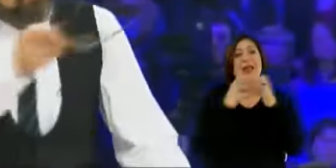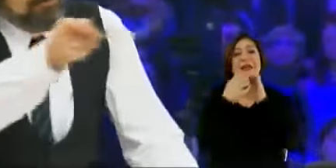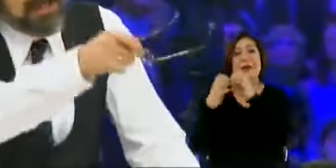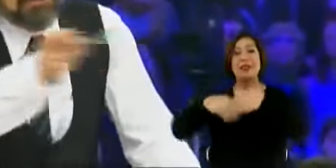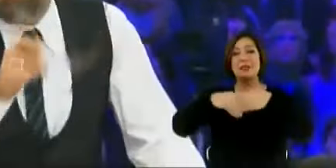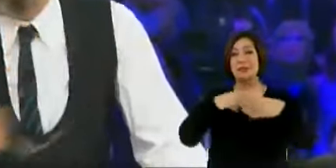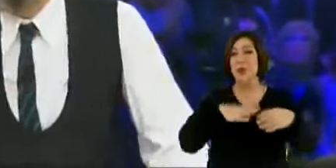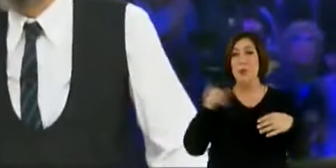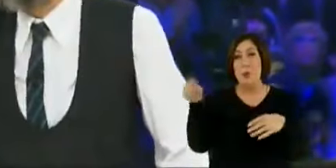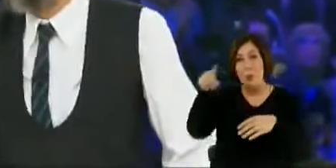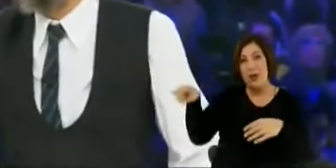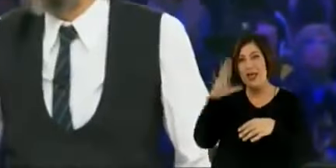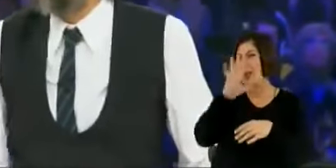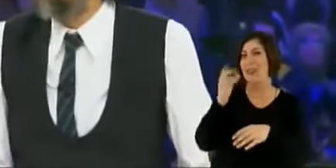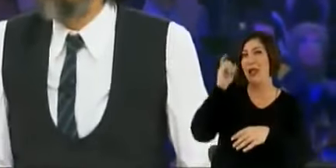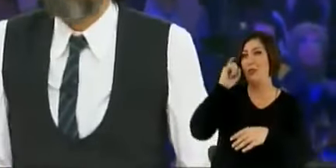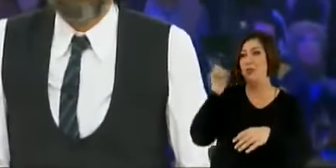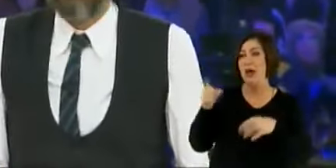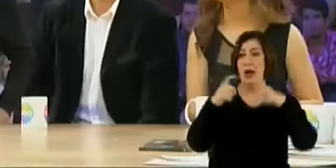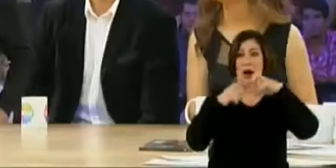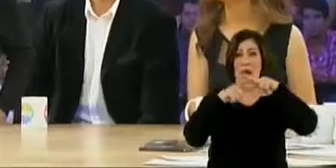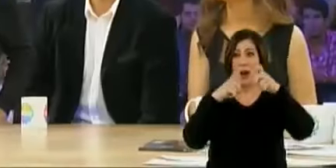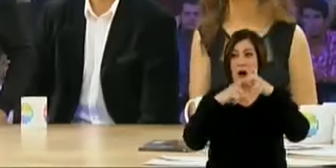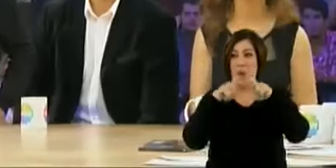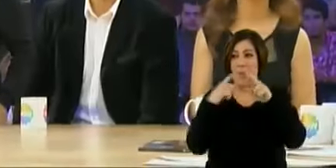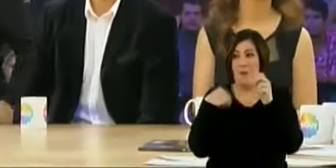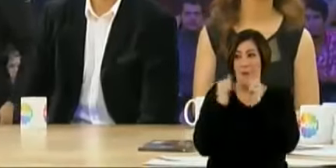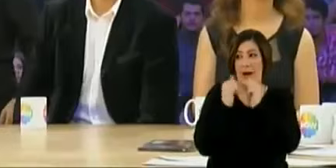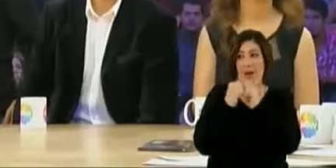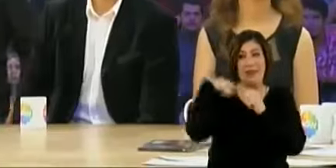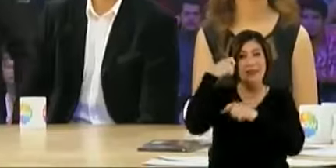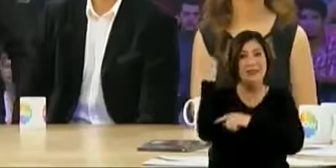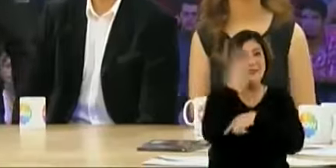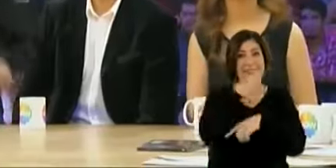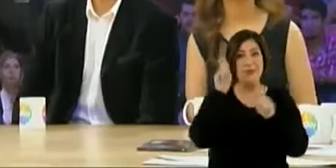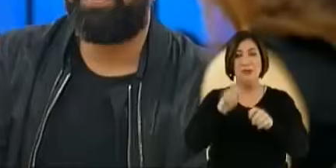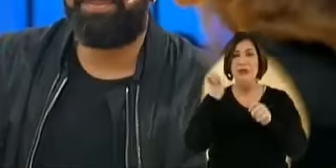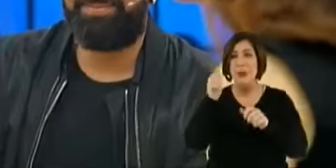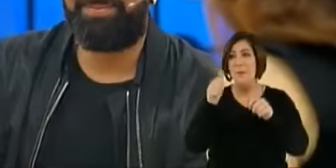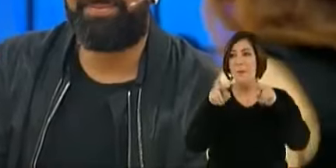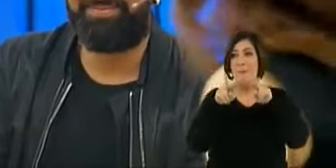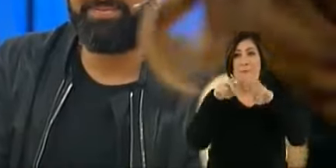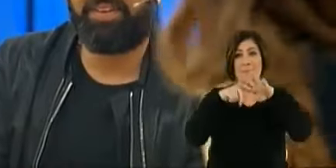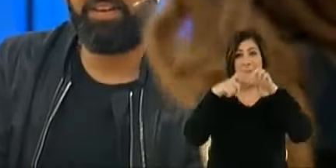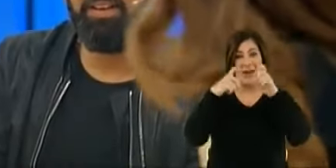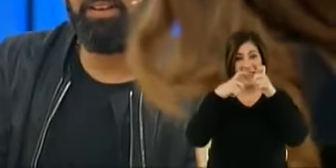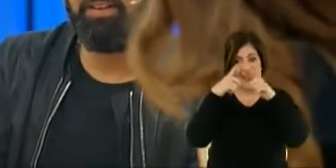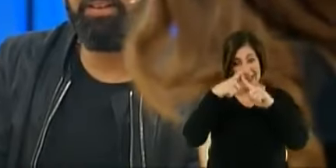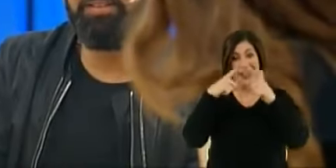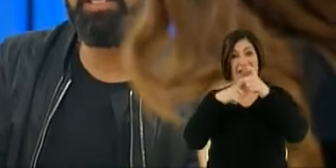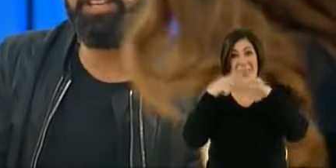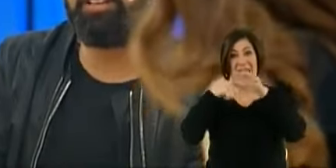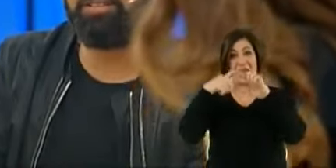Mesela siz bu karşıdaki heyetten kimi tanıyorsunuz? Raga Oktay'la birlikte dizi çekmiştik. Aa, ne zaman, hangi dizi? Mert Legert.